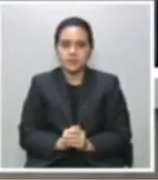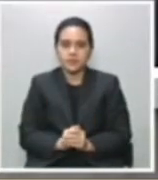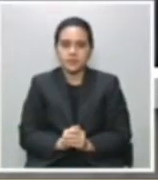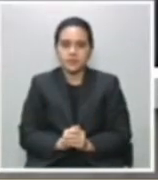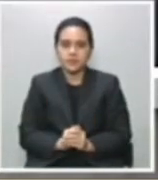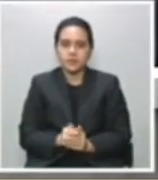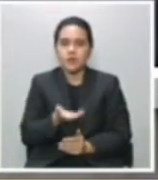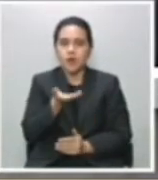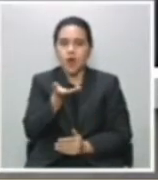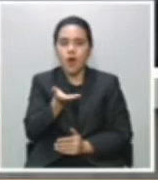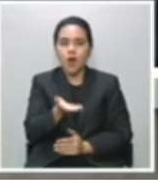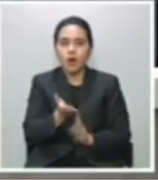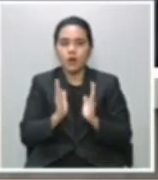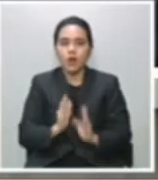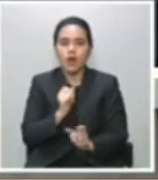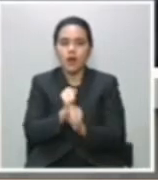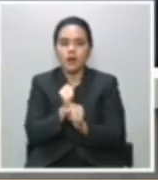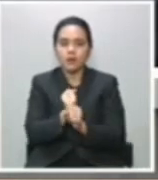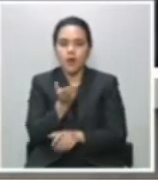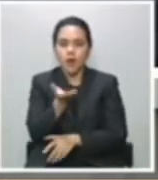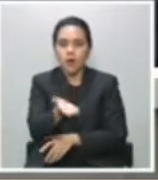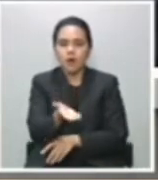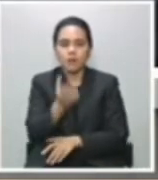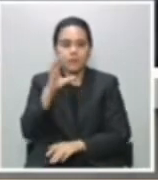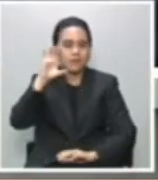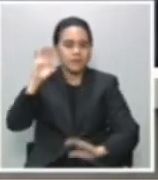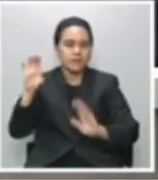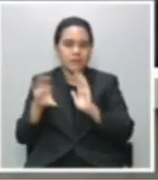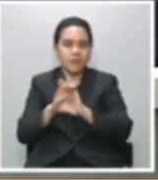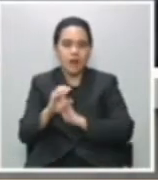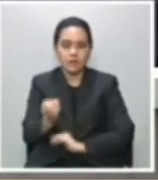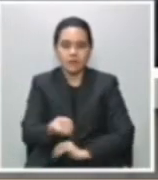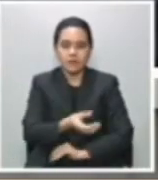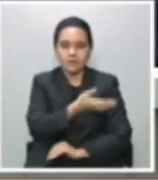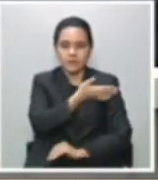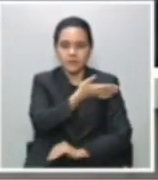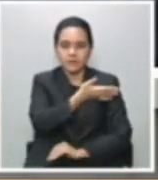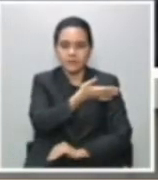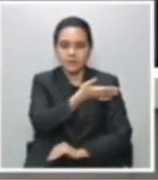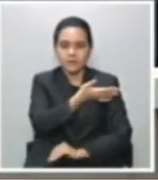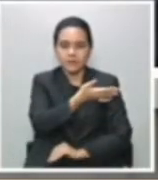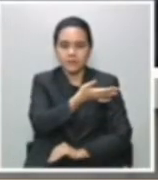ขออนุญาตเจ้าหน้าที่ครับภาพปรากฏ